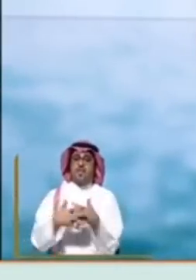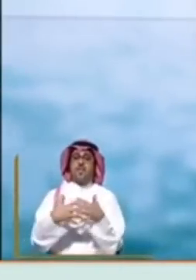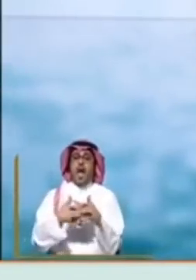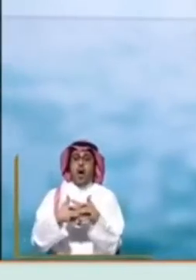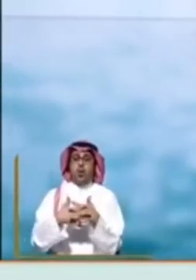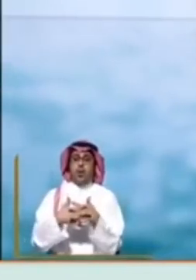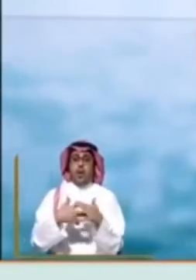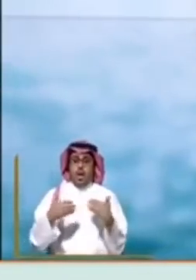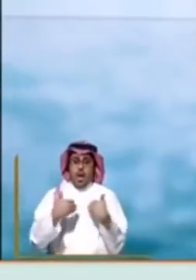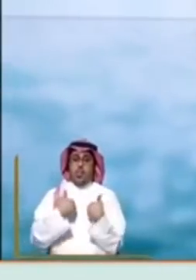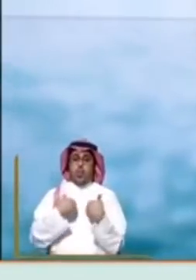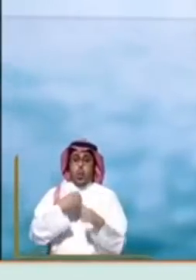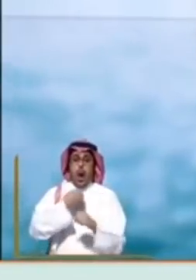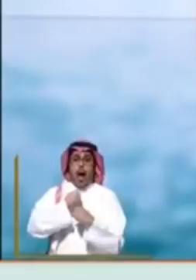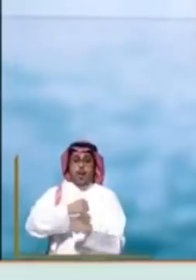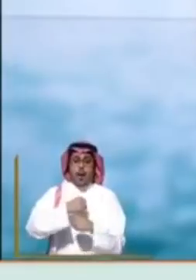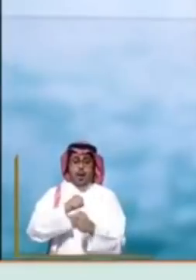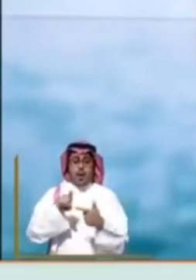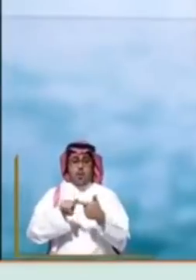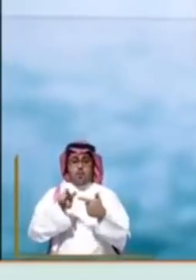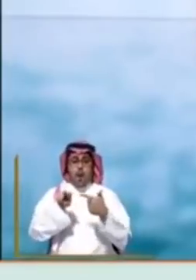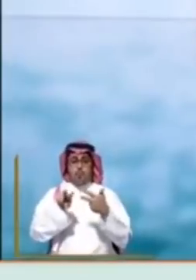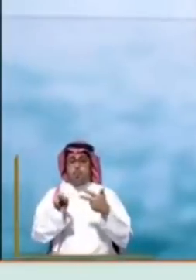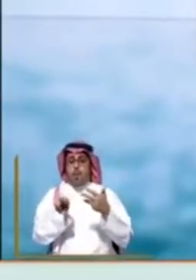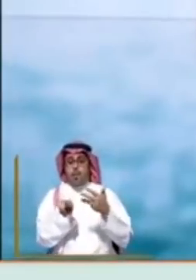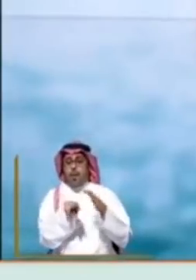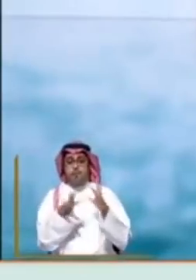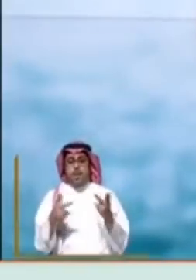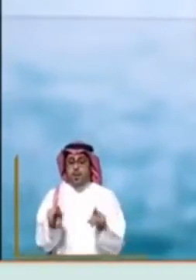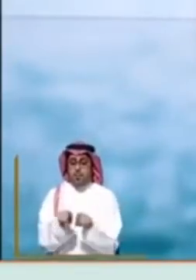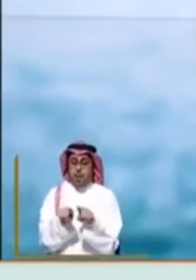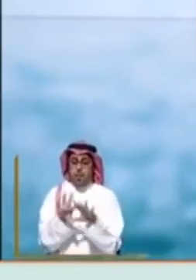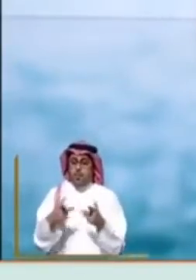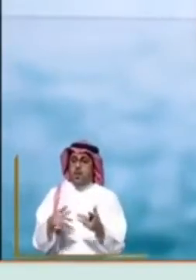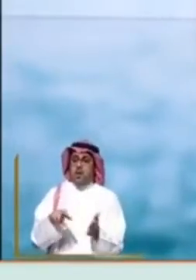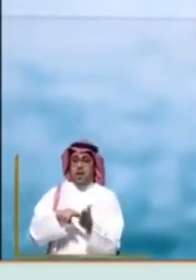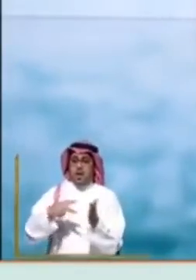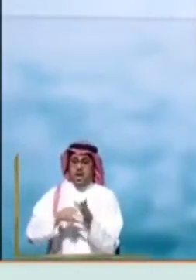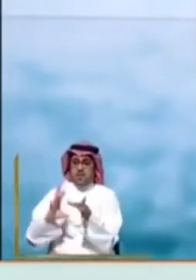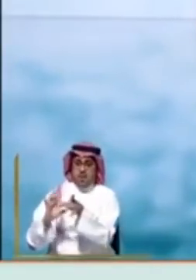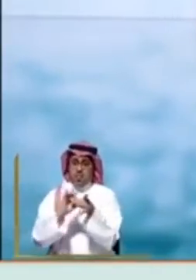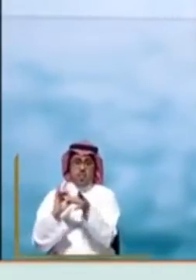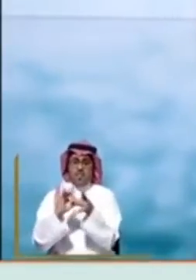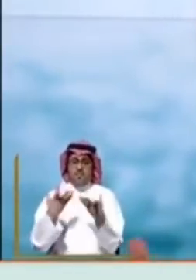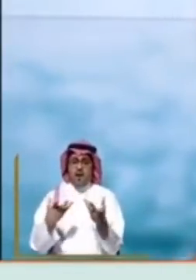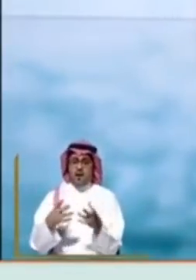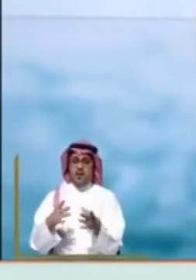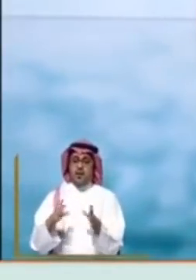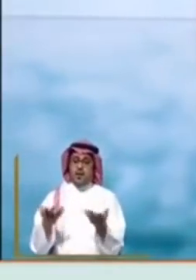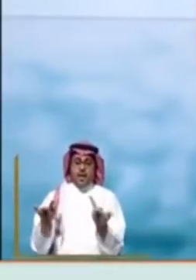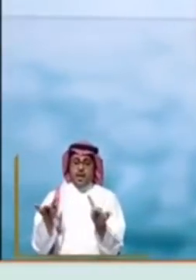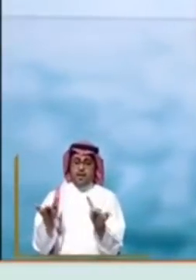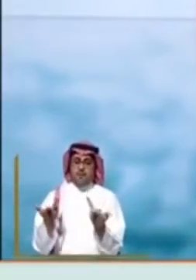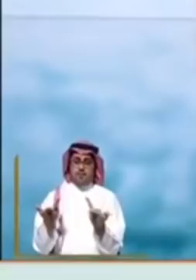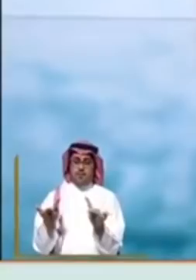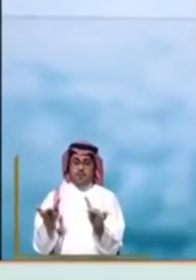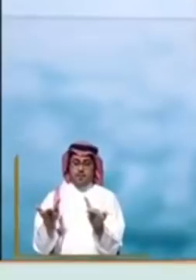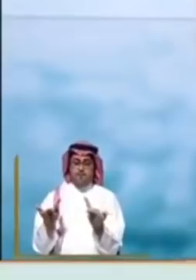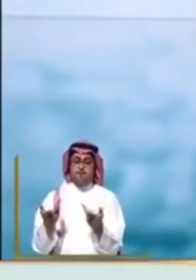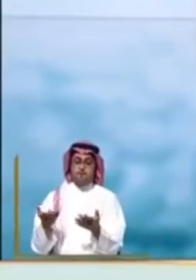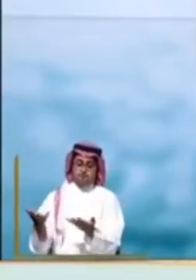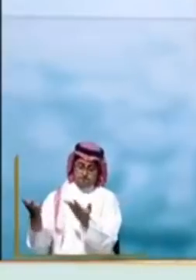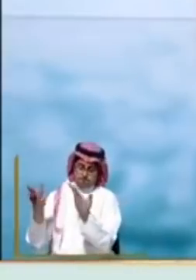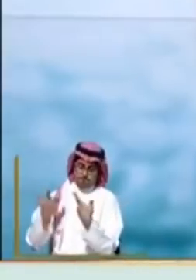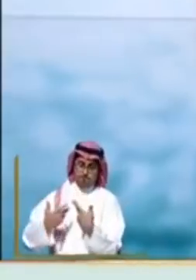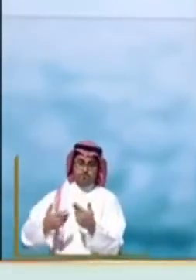وأيضا هذه الجهود وأيضا هذا التفاعل من الجميع، كيف تسير الأمور بينكم وبين الجهات الأخرى ذات العلاقة في